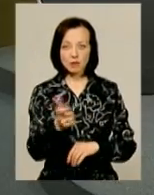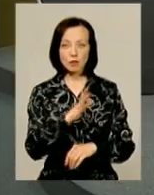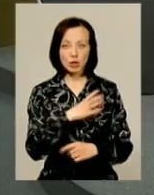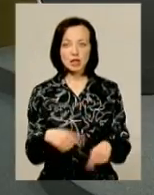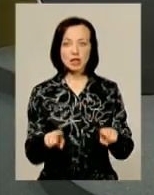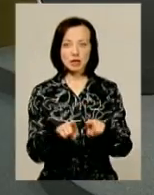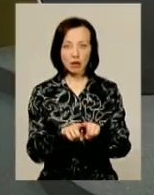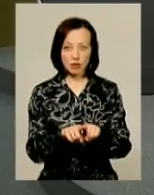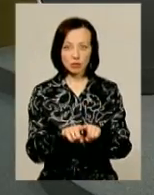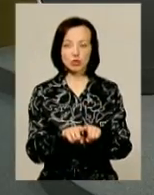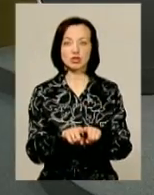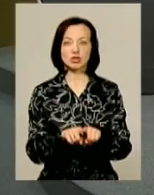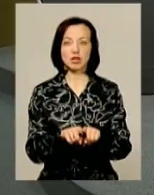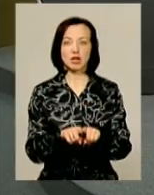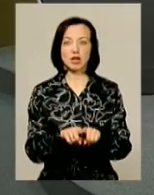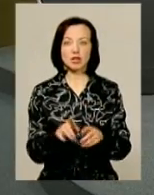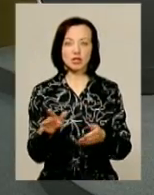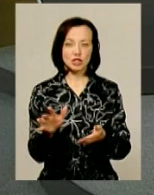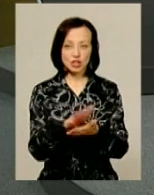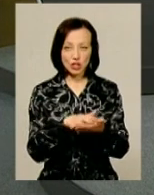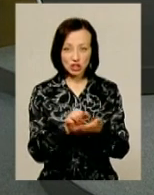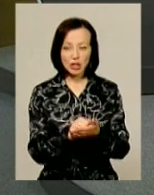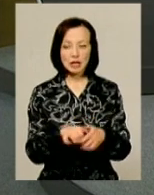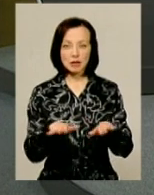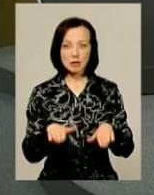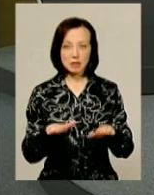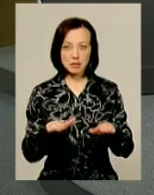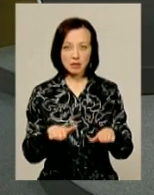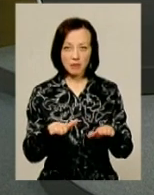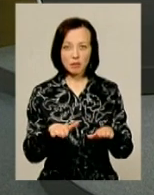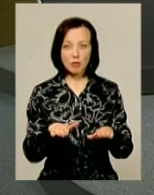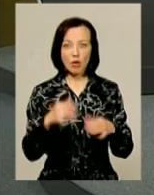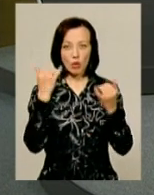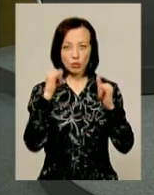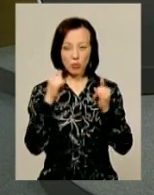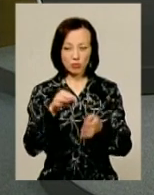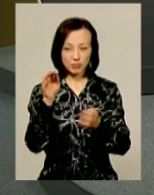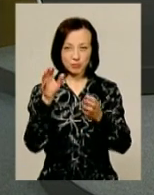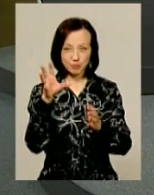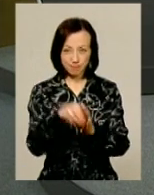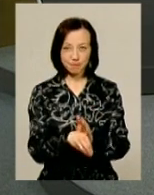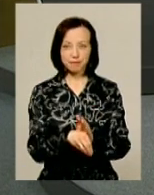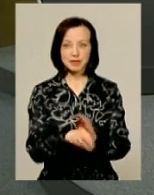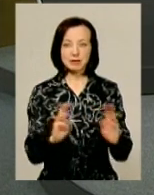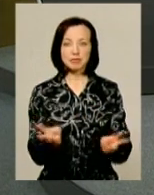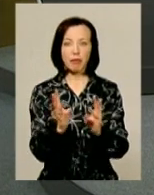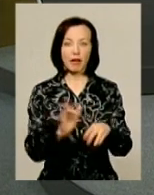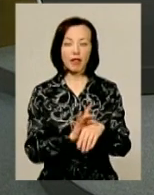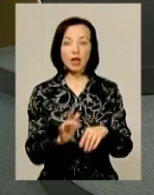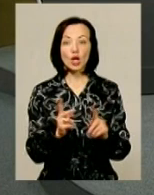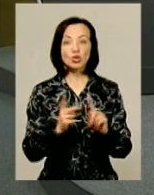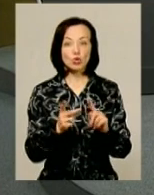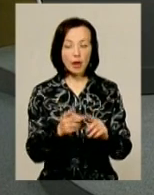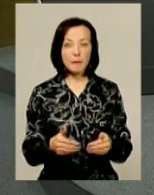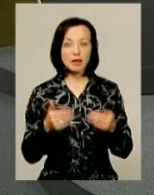їх умертвили, і на місцевому худобомогильнику спалили їх. Другим етапом